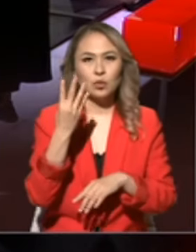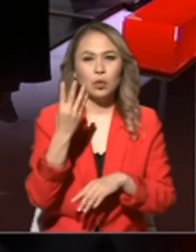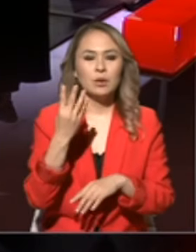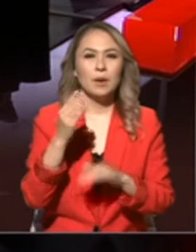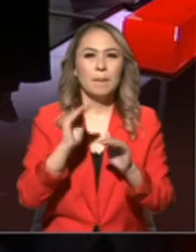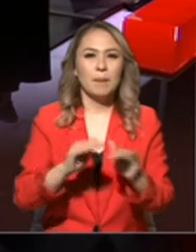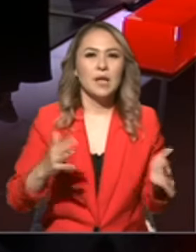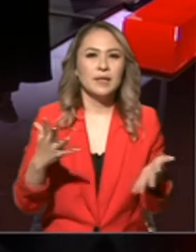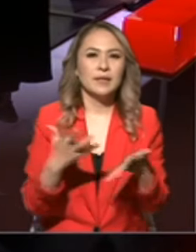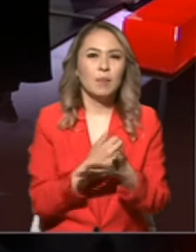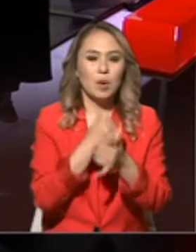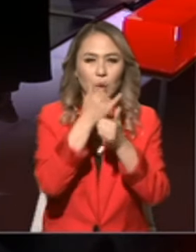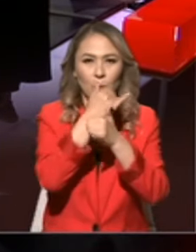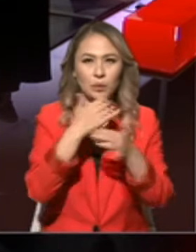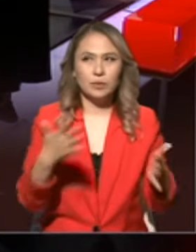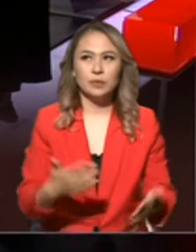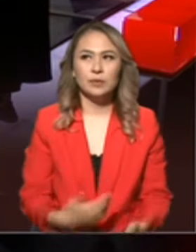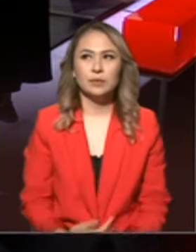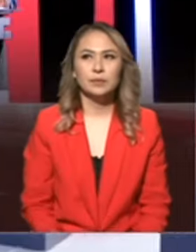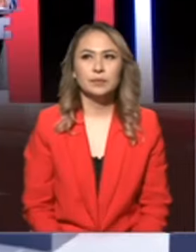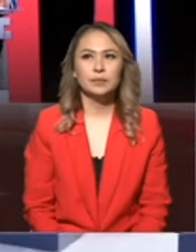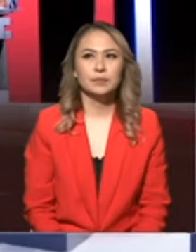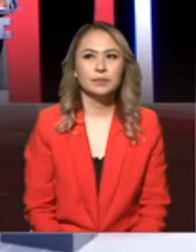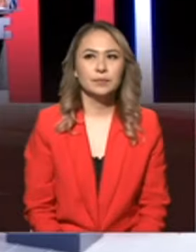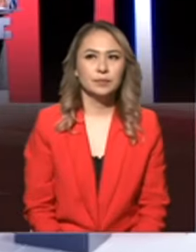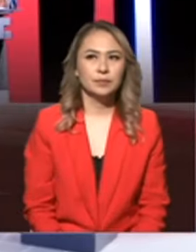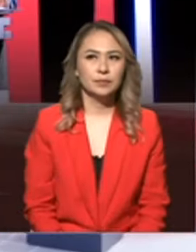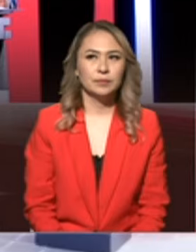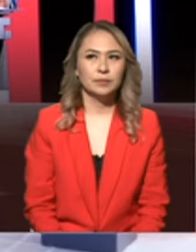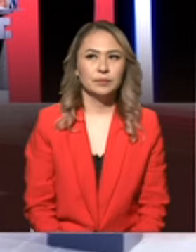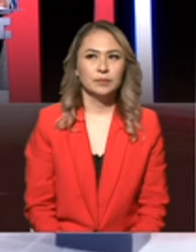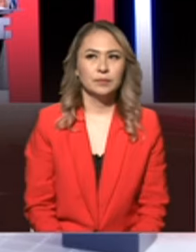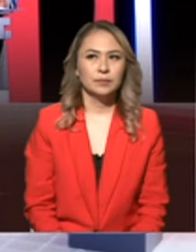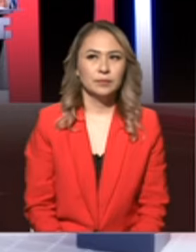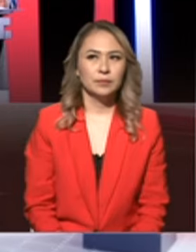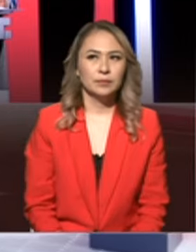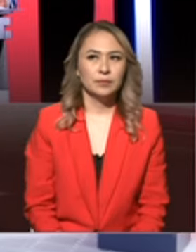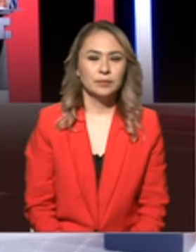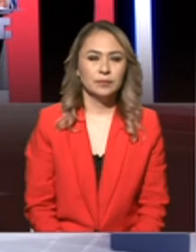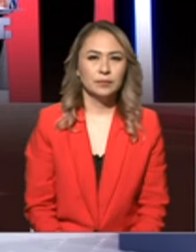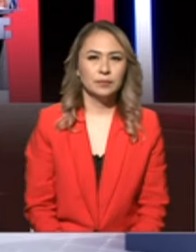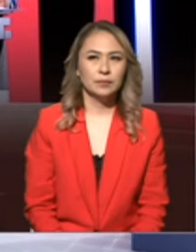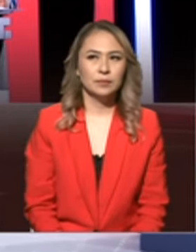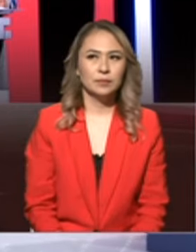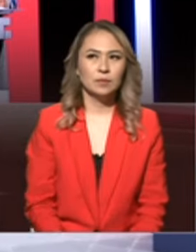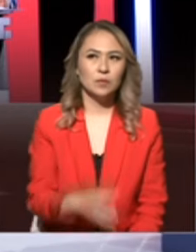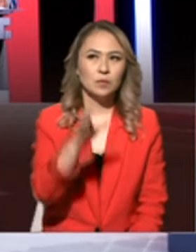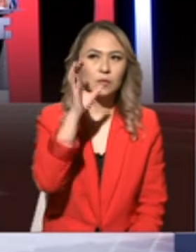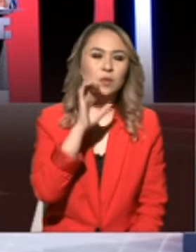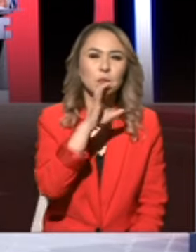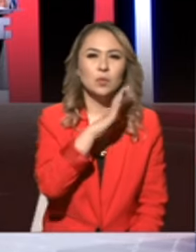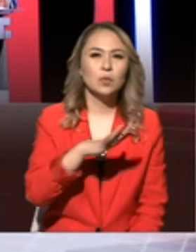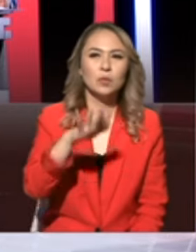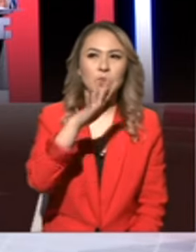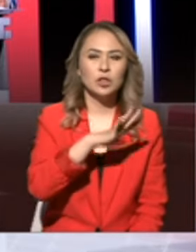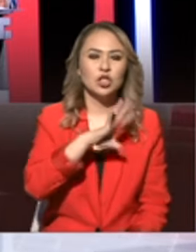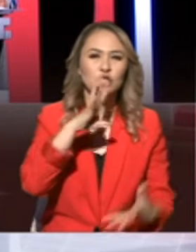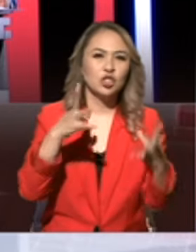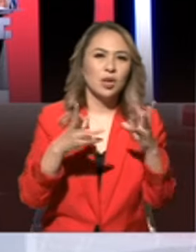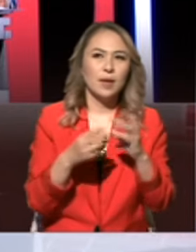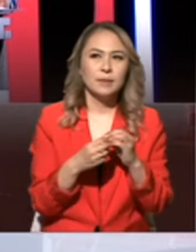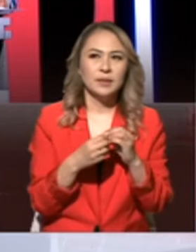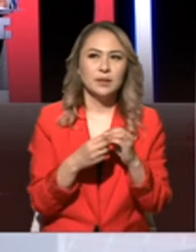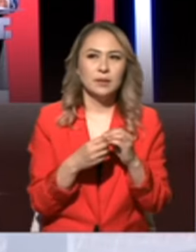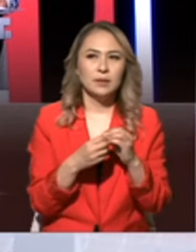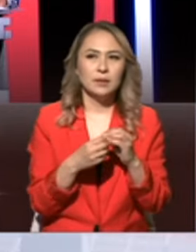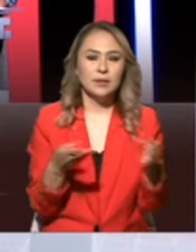деп айтқан едіңіз. Қазір қалай болып жатыр? Иә. Солтүстік Қазақстан облысында жалпы